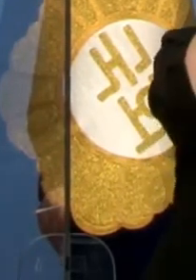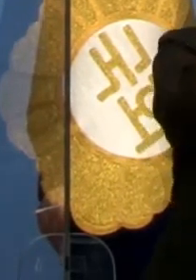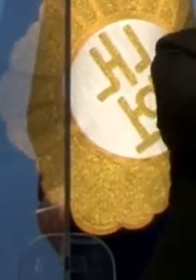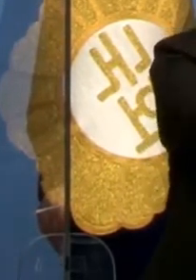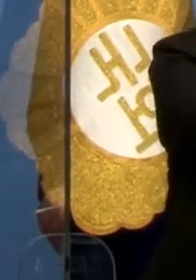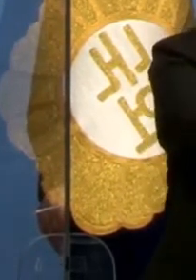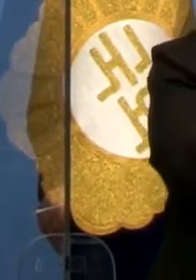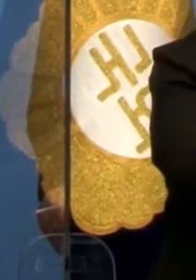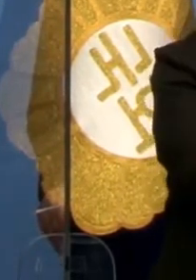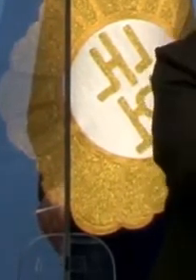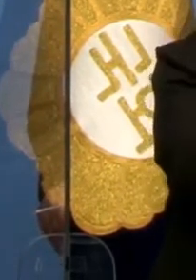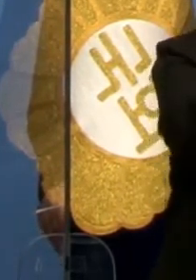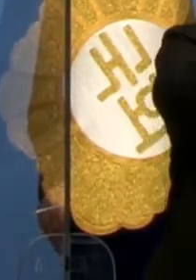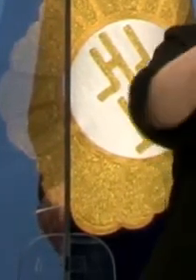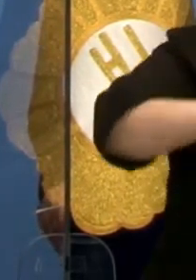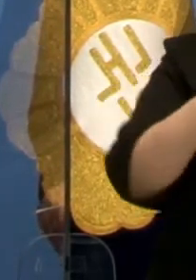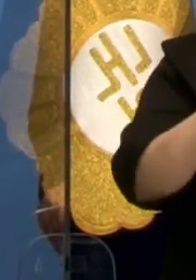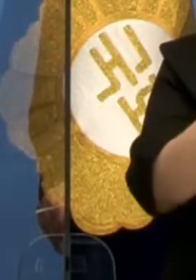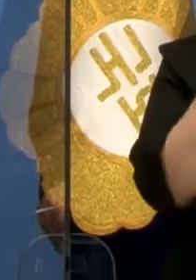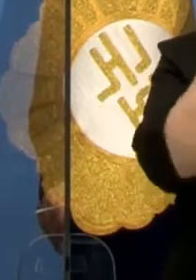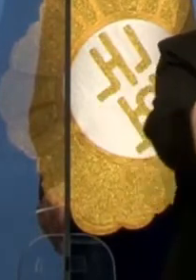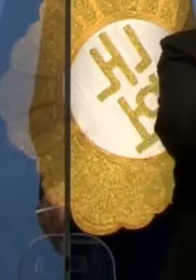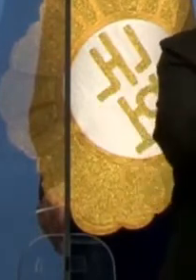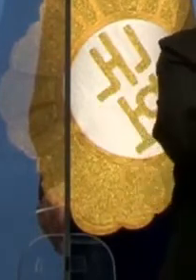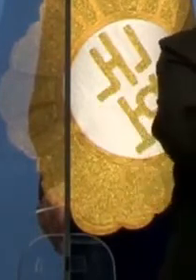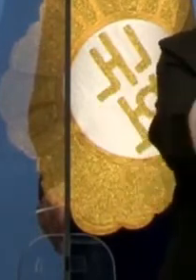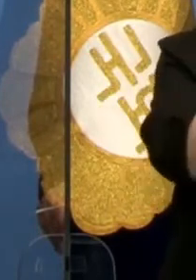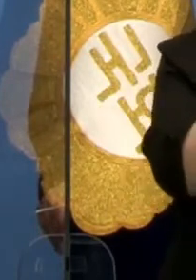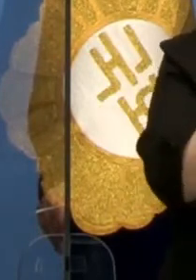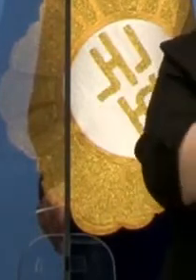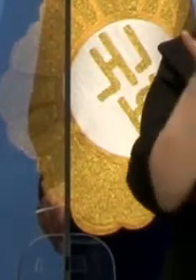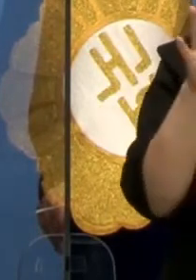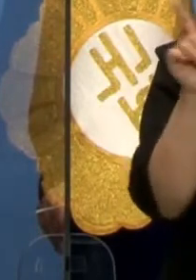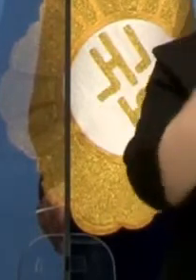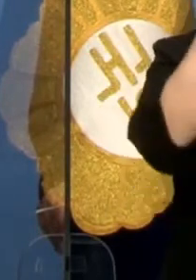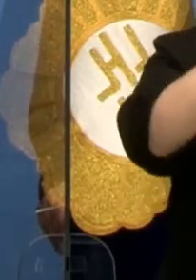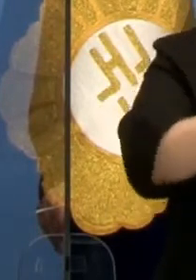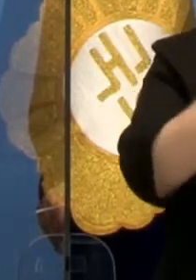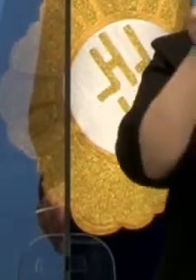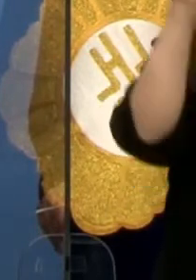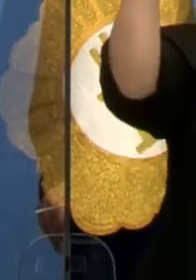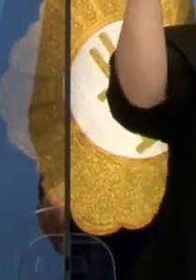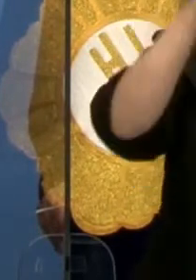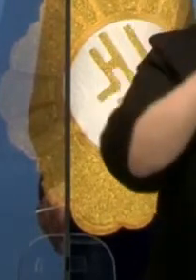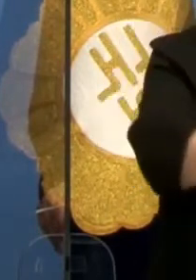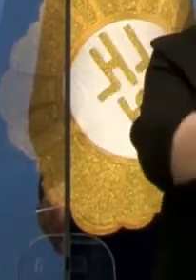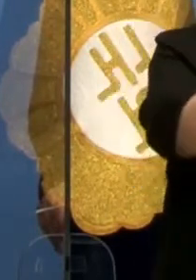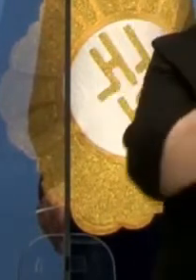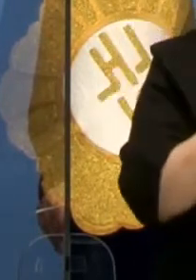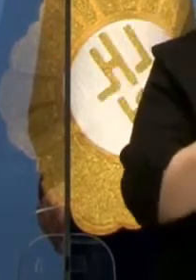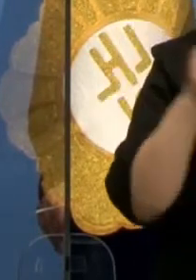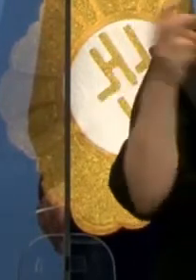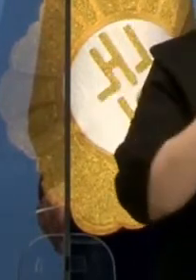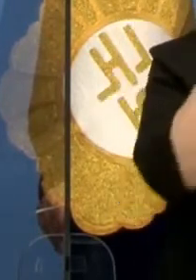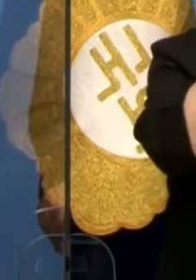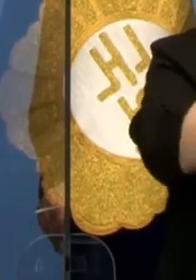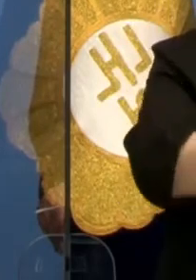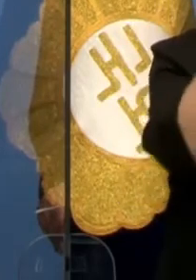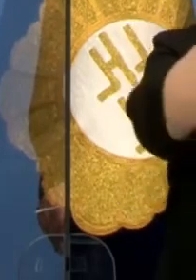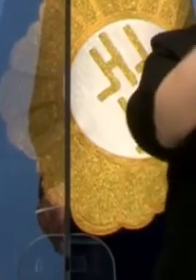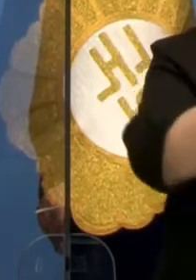경찰이 직접적이든 간접적이든 명시적이든 묵시적이든 청와대로부터 첩보를 전달받았다거나 청와대